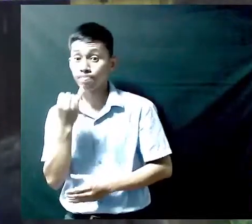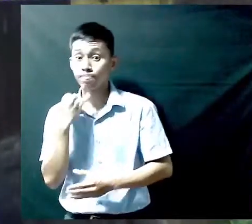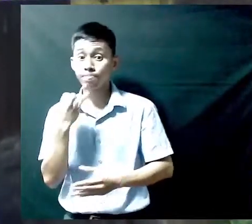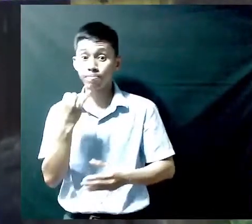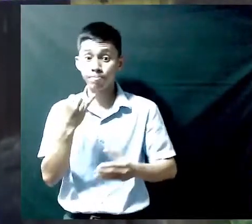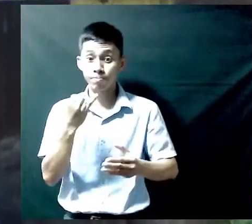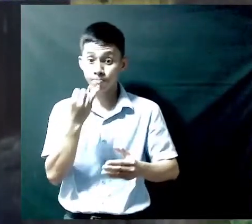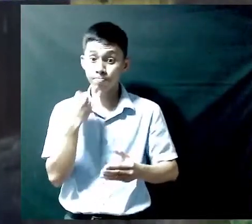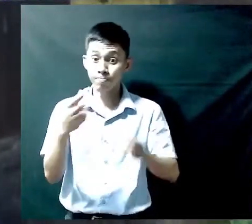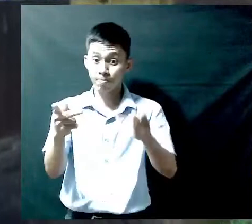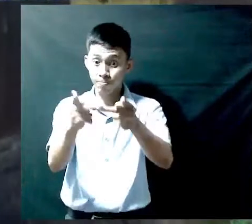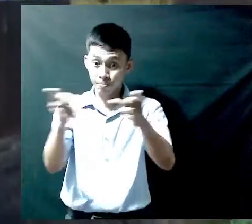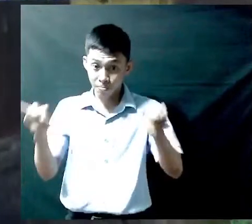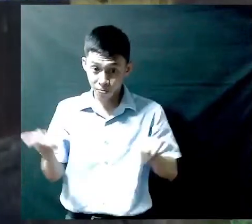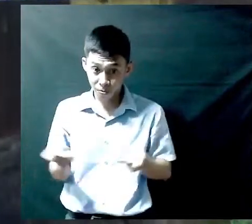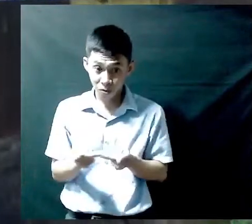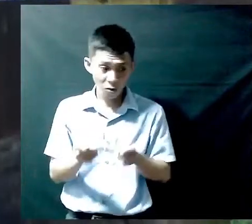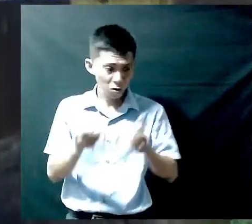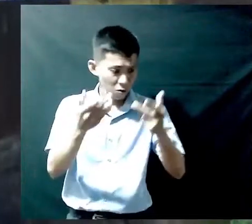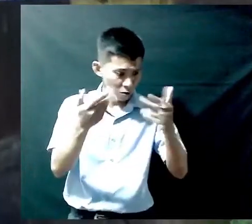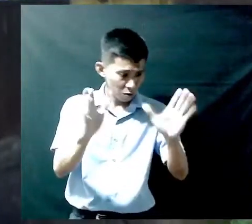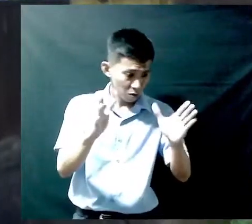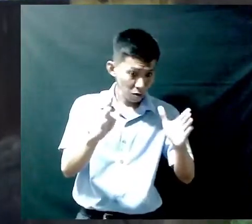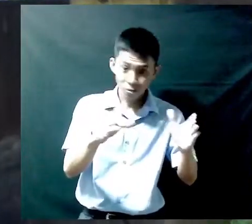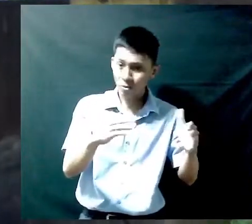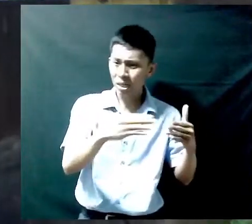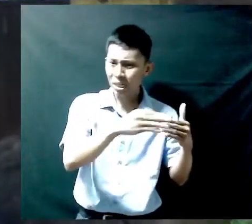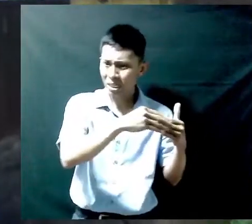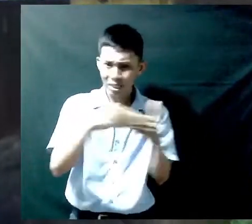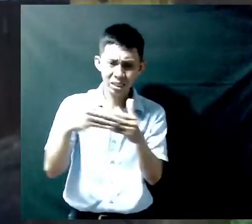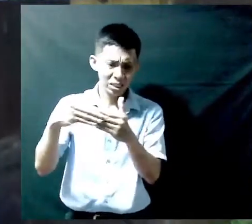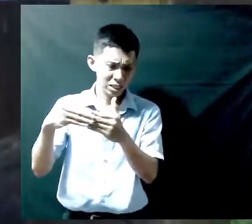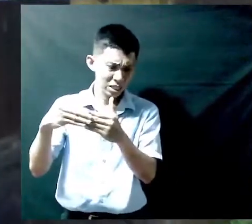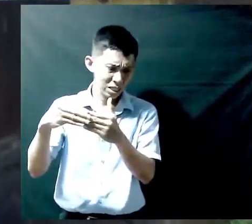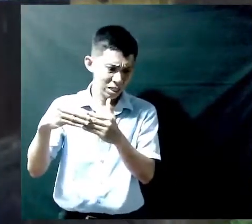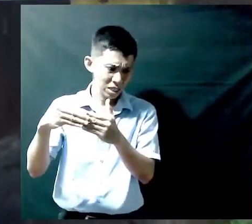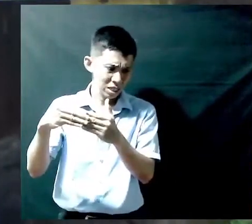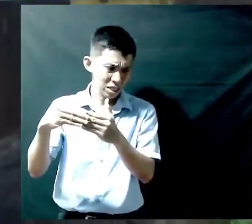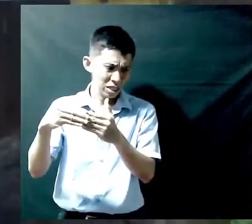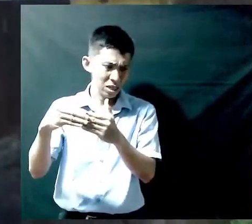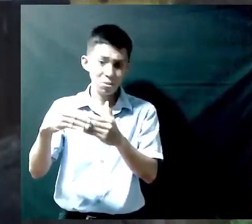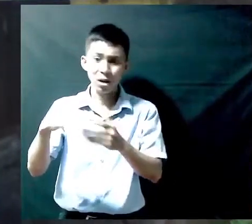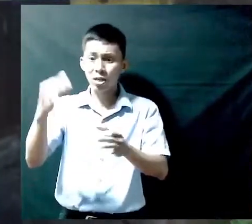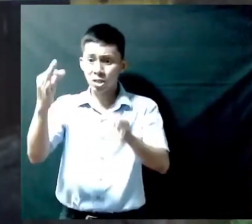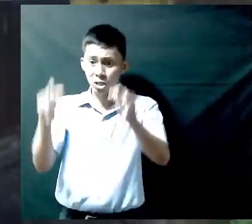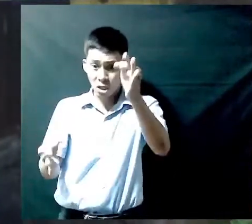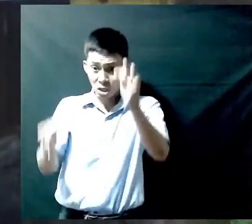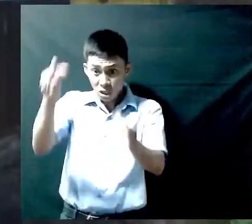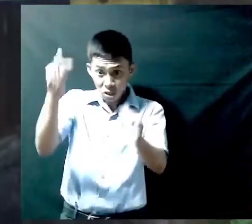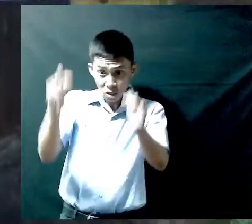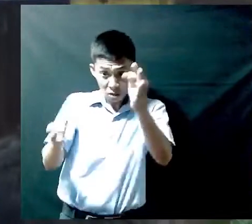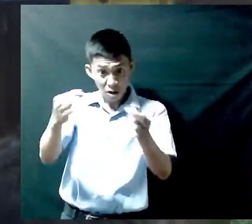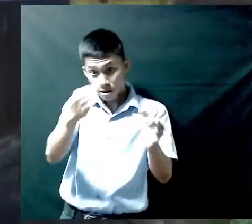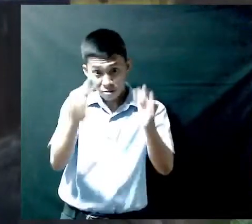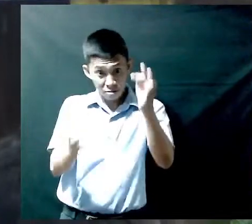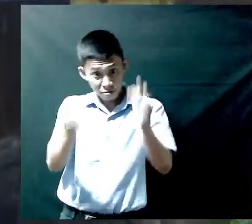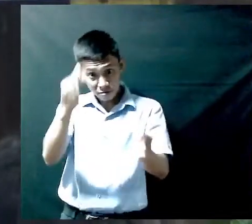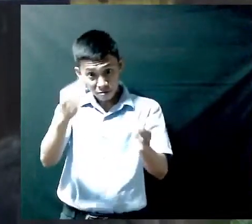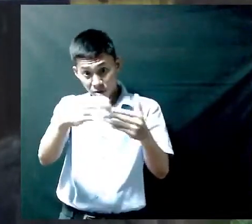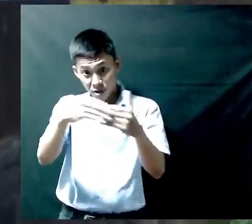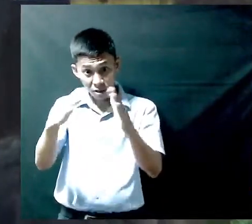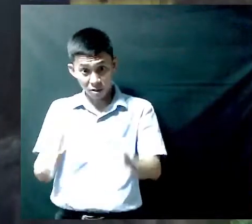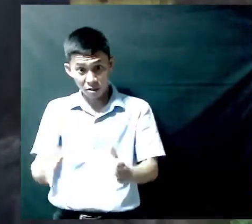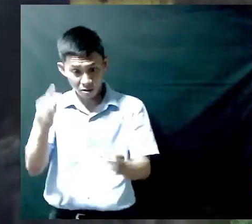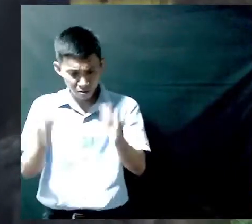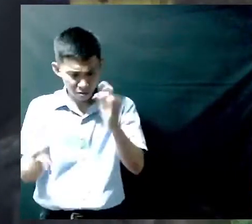yon, katatapos lang ho silang pagharian o pangunahan ng mga judges. Bago mag 1 Samuel,